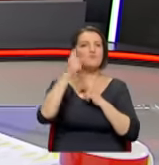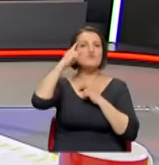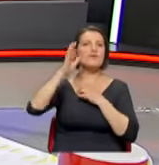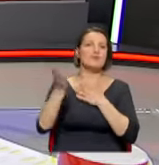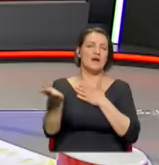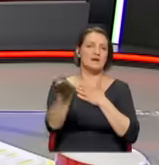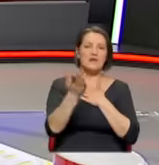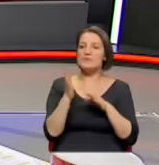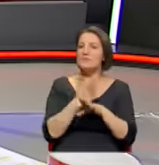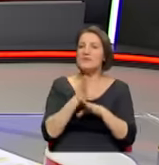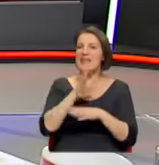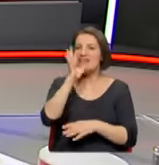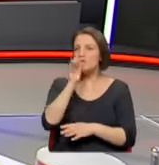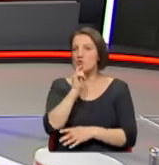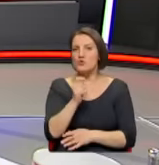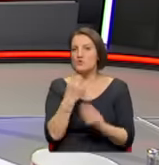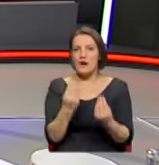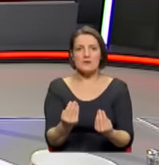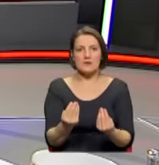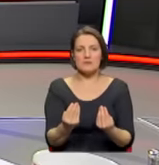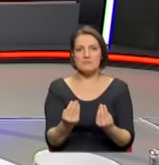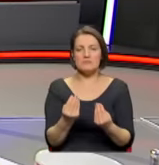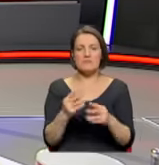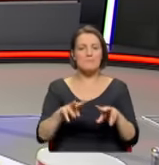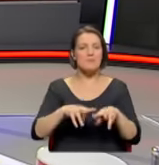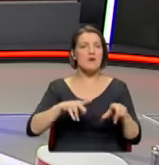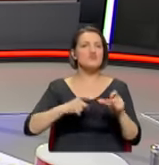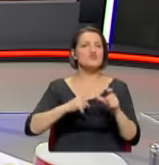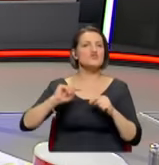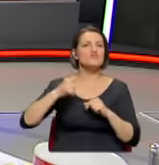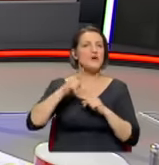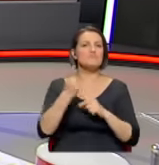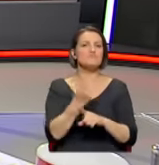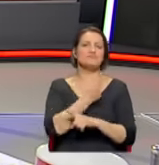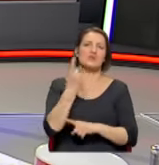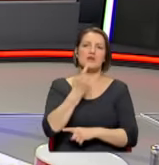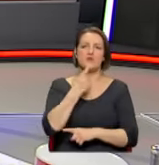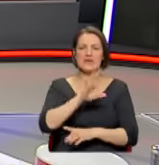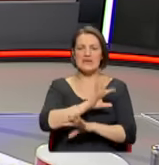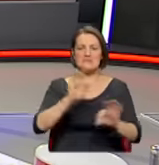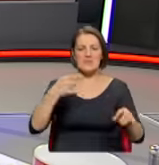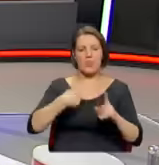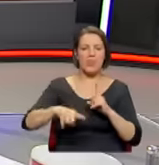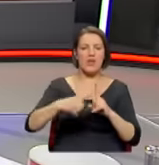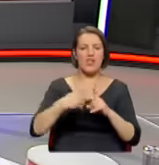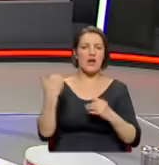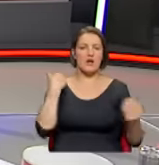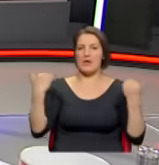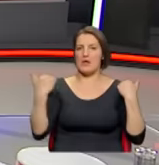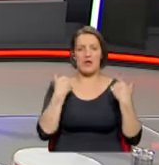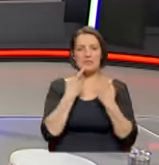düşünmediler. Neden? Kime söz verdiler? Mehmet Şimşek de bir şeyler söylüyor. Kimse benden ek bir şey istemesin. Şu